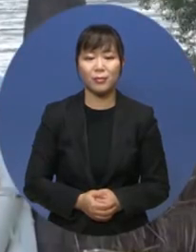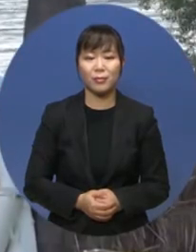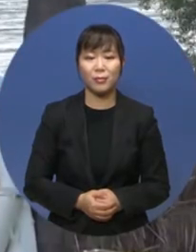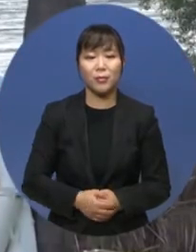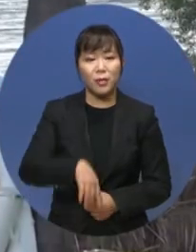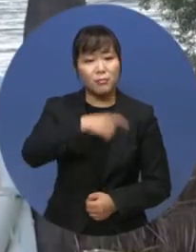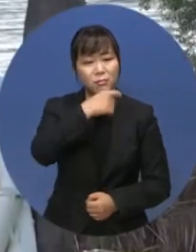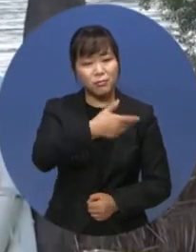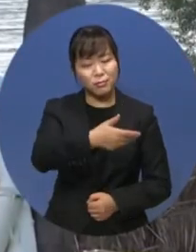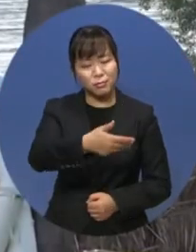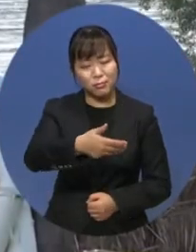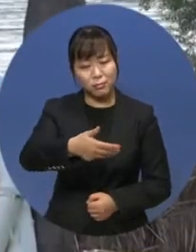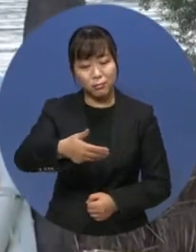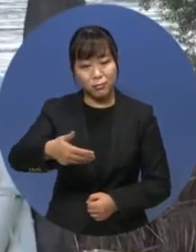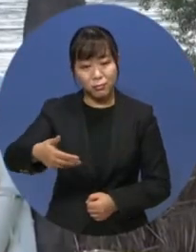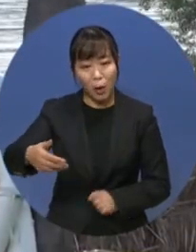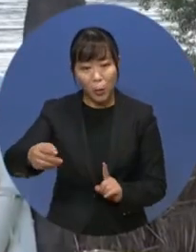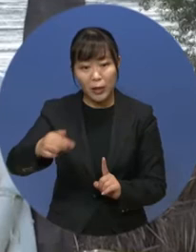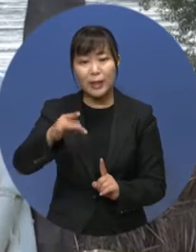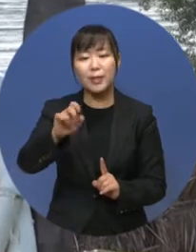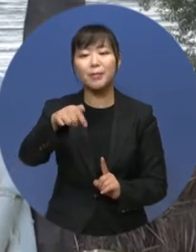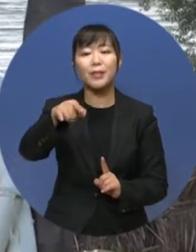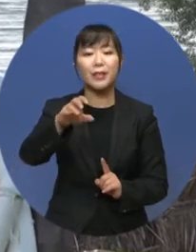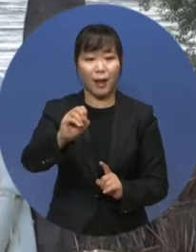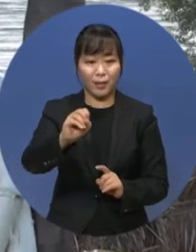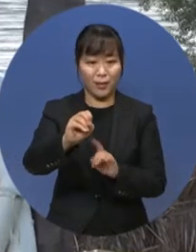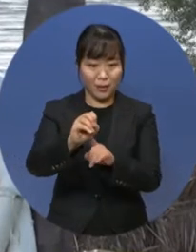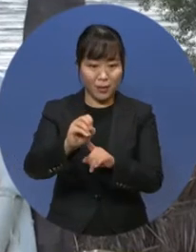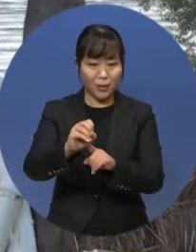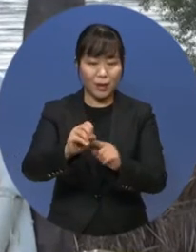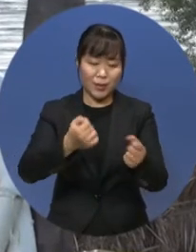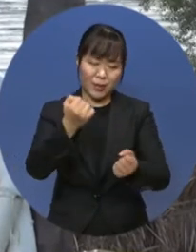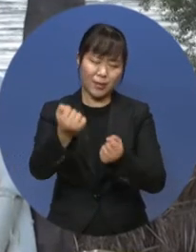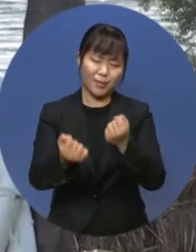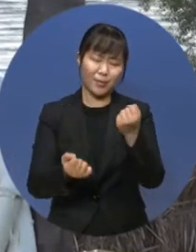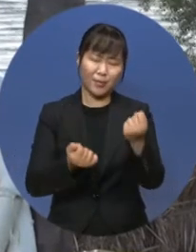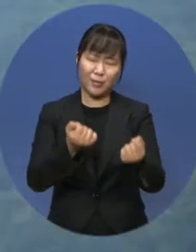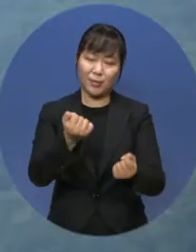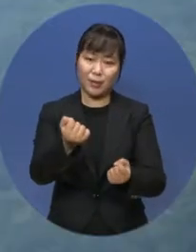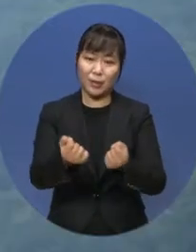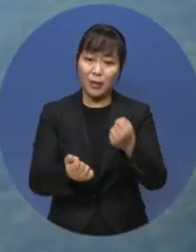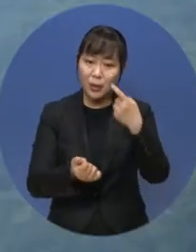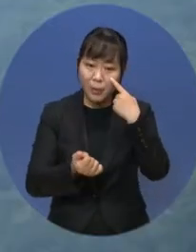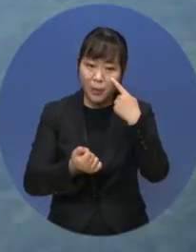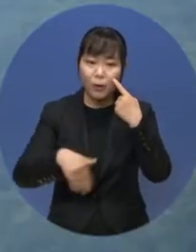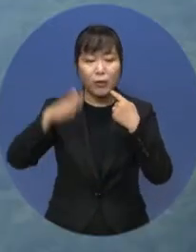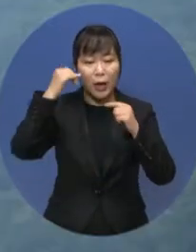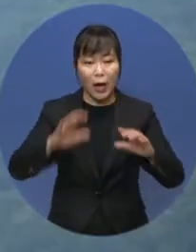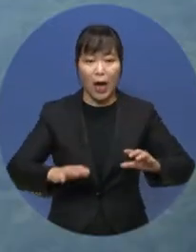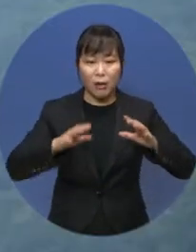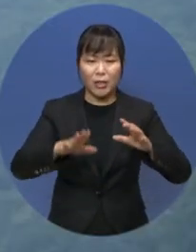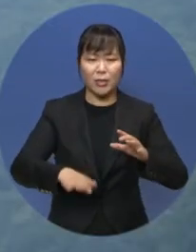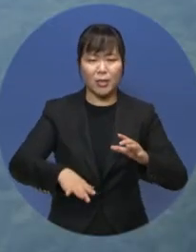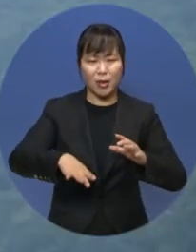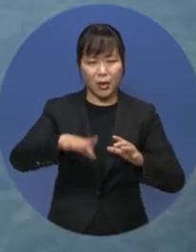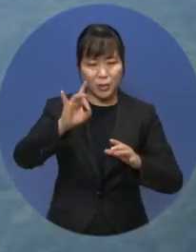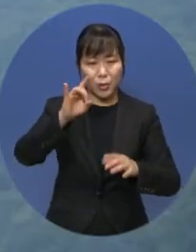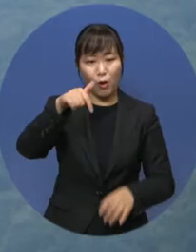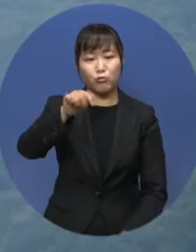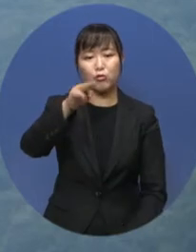유유히 흐르는 금강 물줄기를 따라 난 자전거길을 달리다 보면 우리나라 최초 구석기